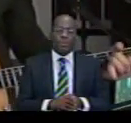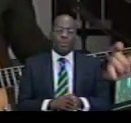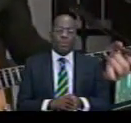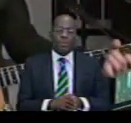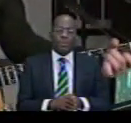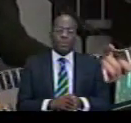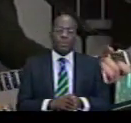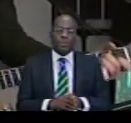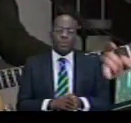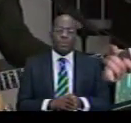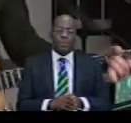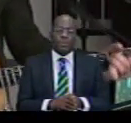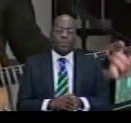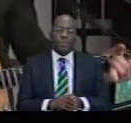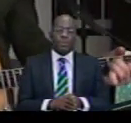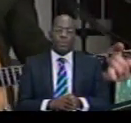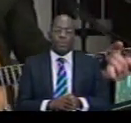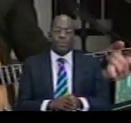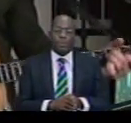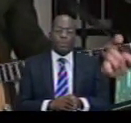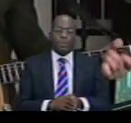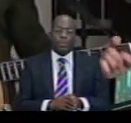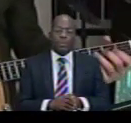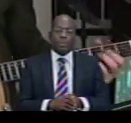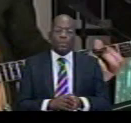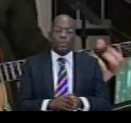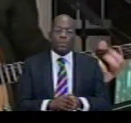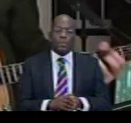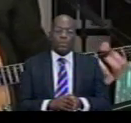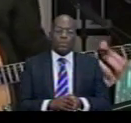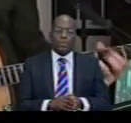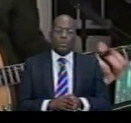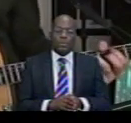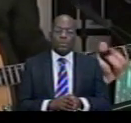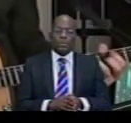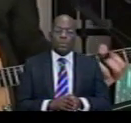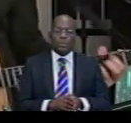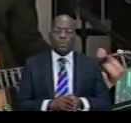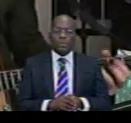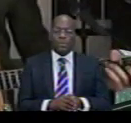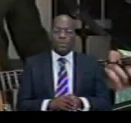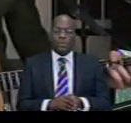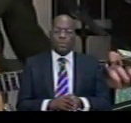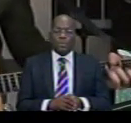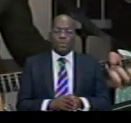Un peu plus fort que ça. Tous ensemble.